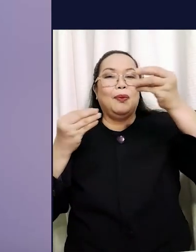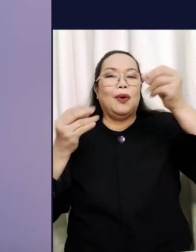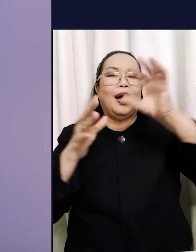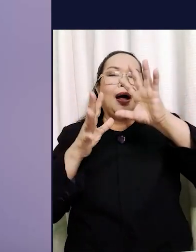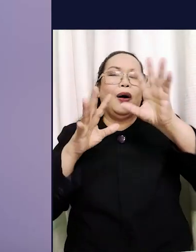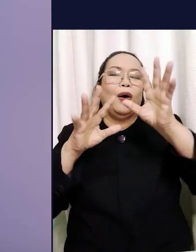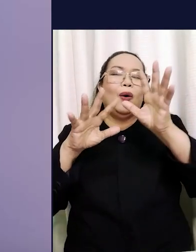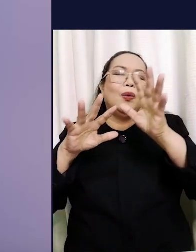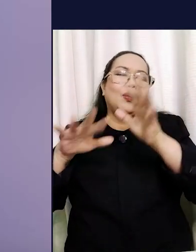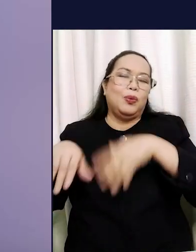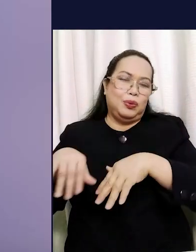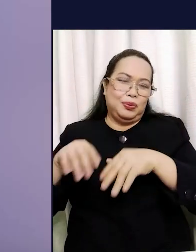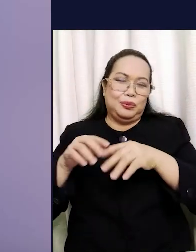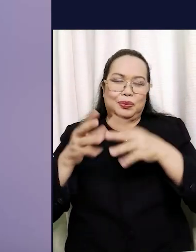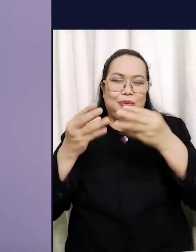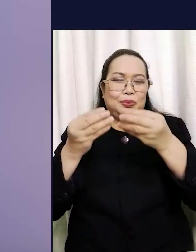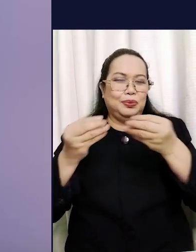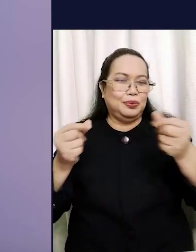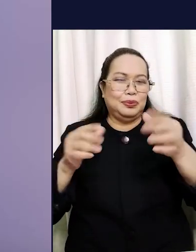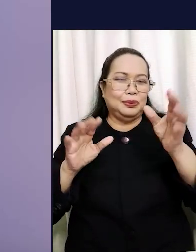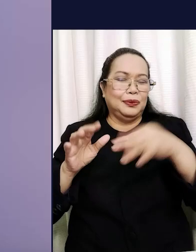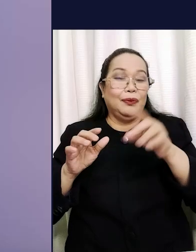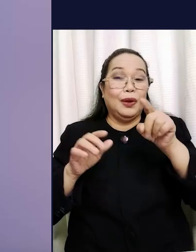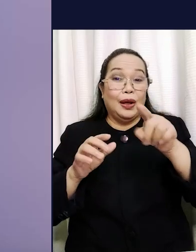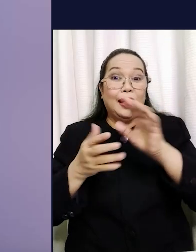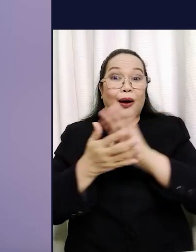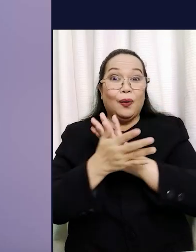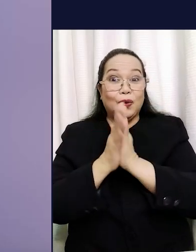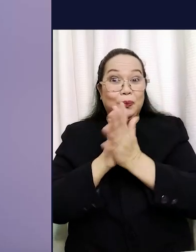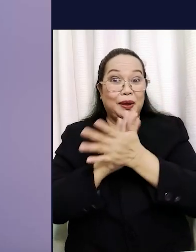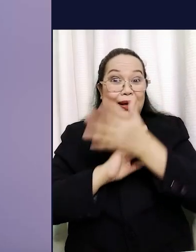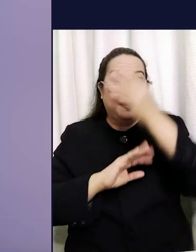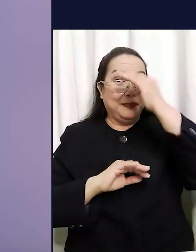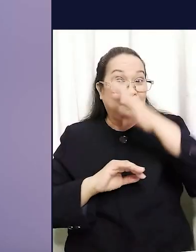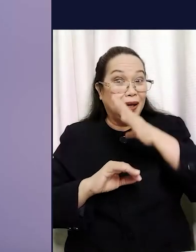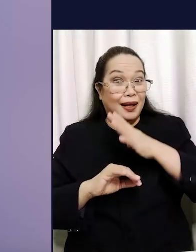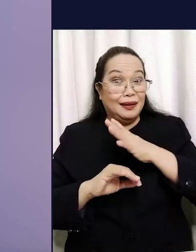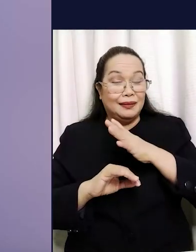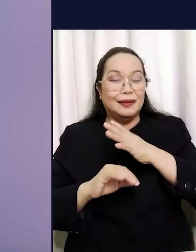yung mga bagay na yon ay parang yun yung mga ikaw ay bata pa at